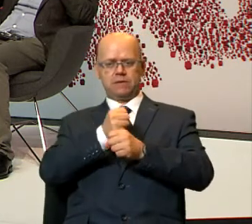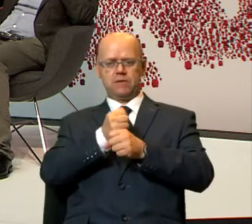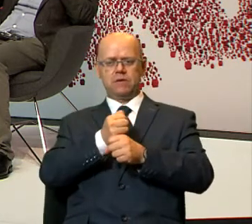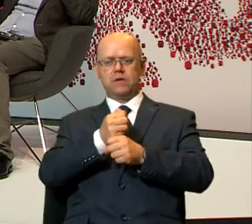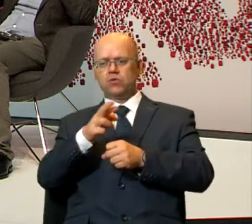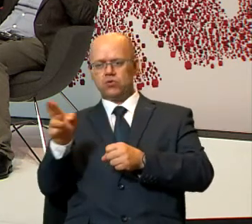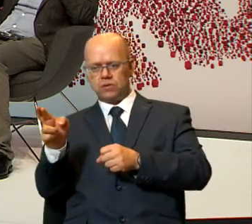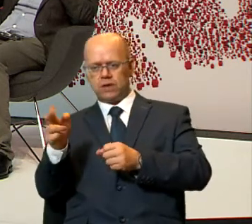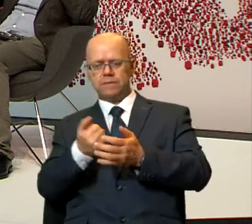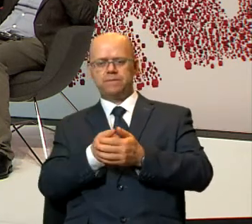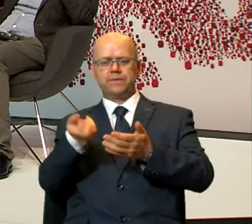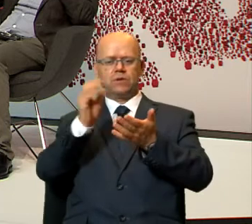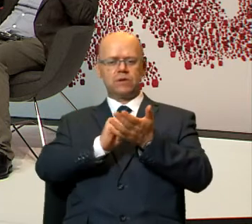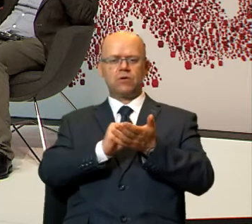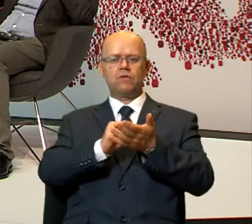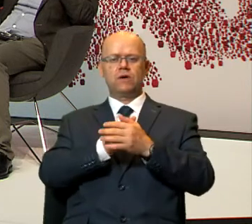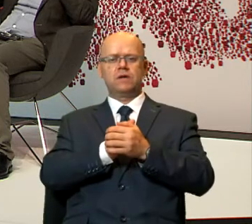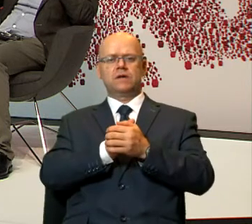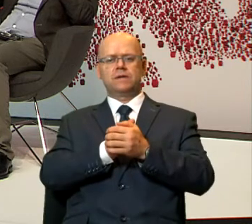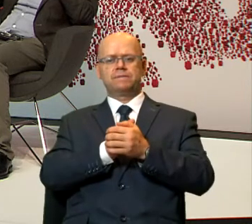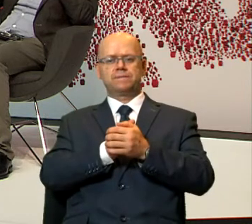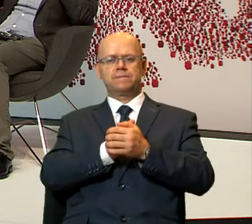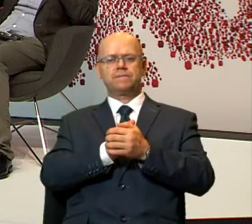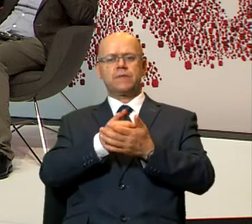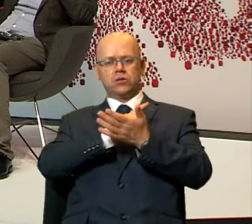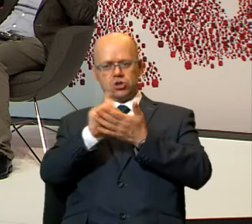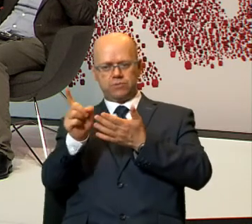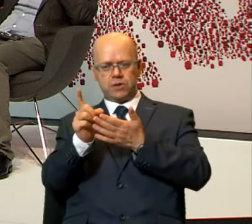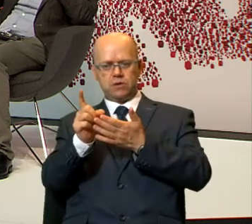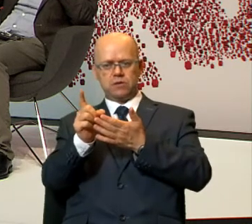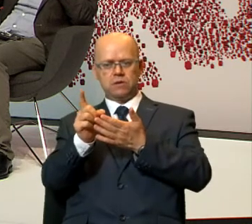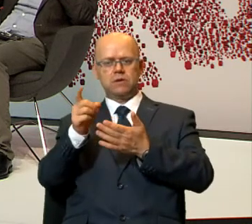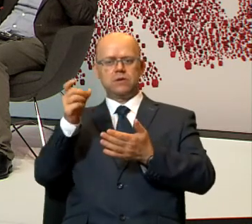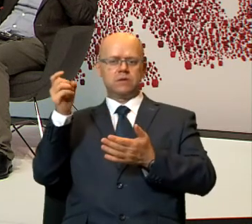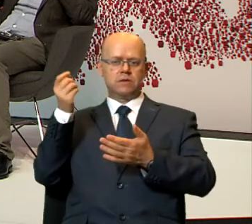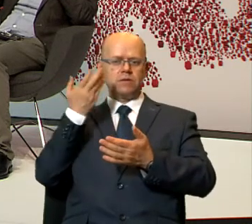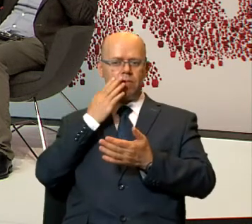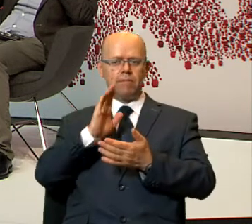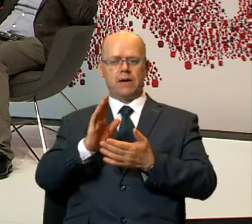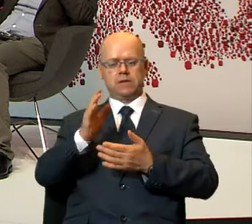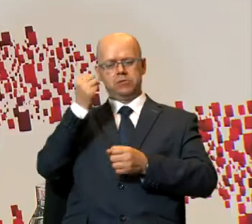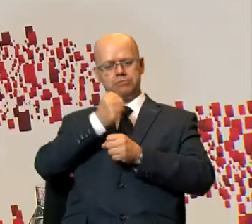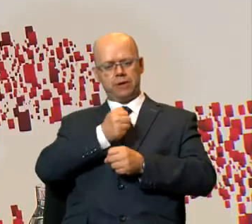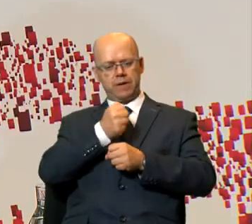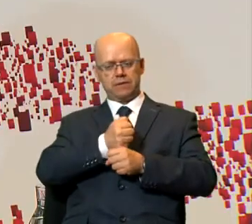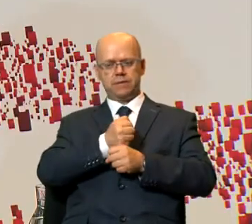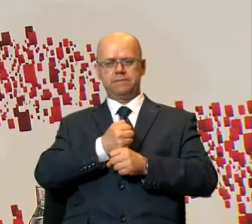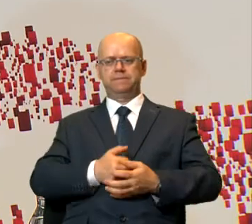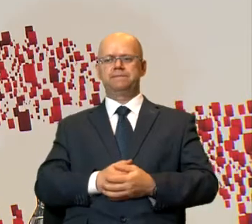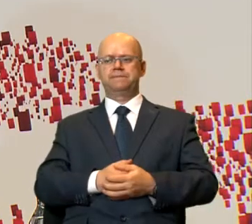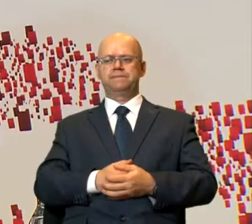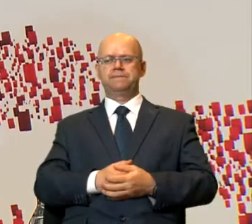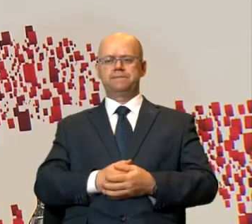tylko właśnie jesteśmy w stanie być szybsi i jeszcze bardziej zapracowani. To taka moja